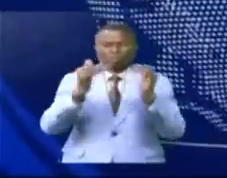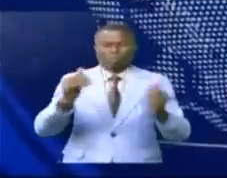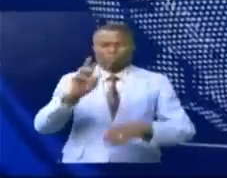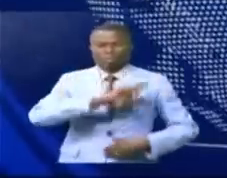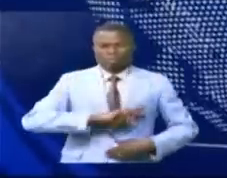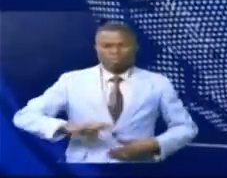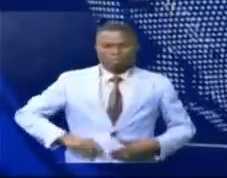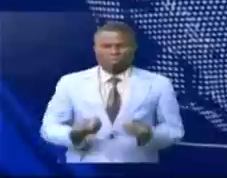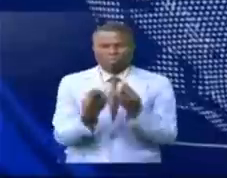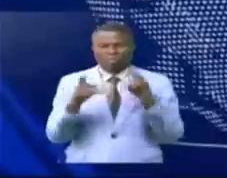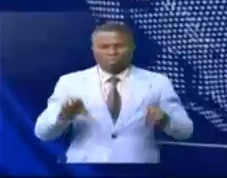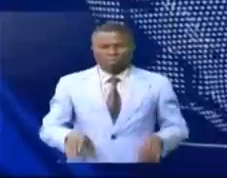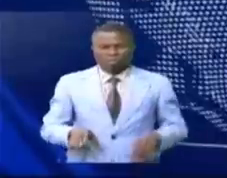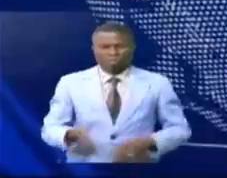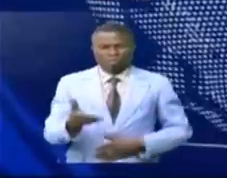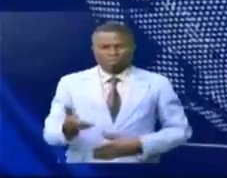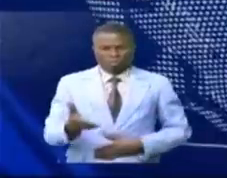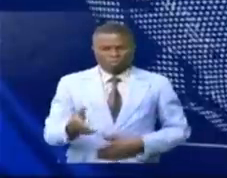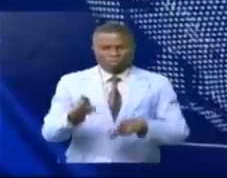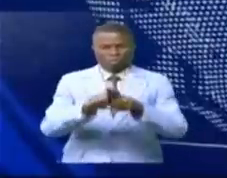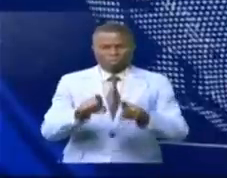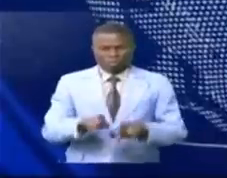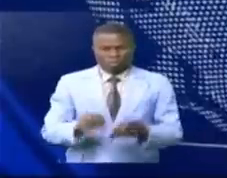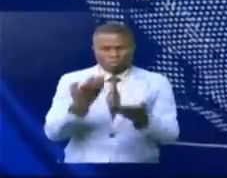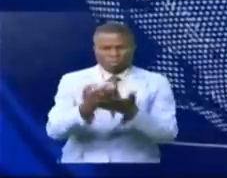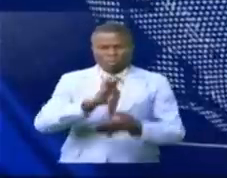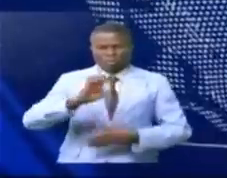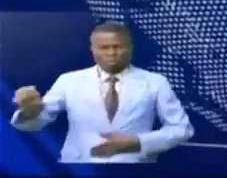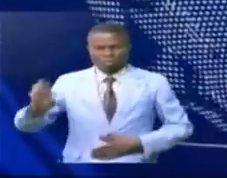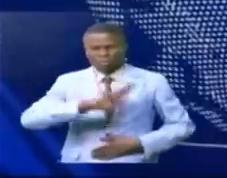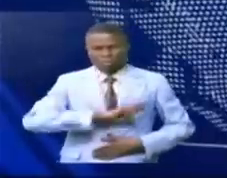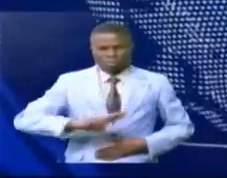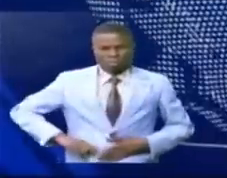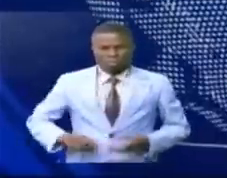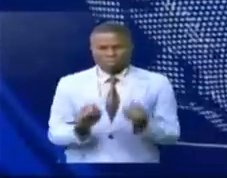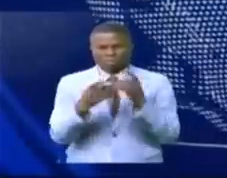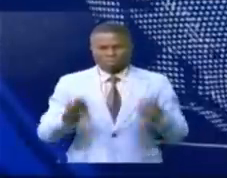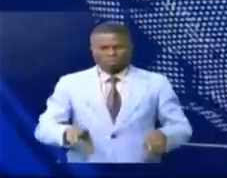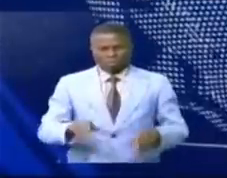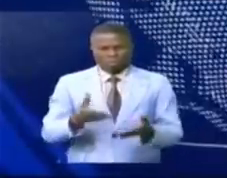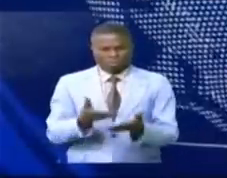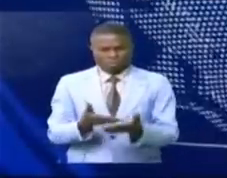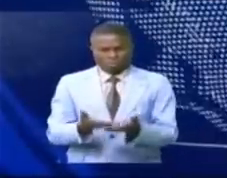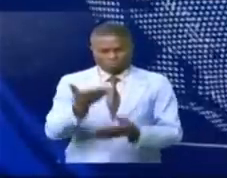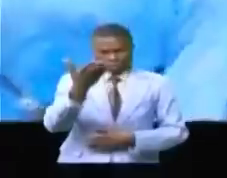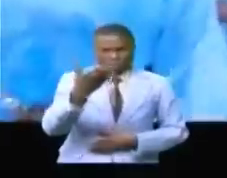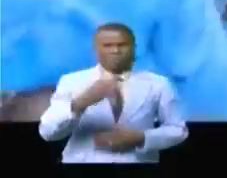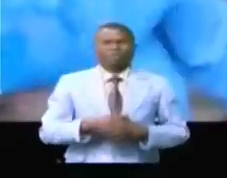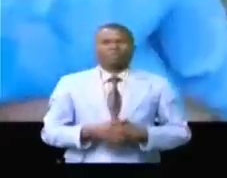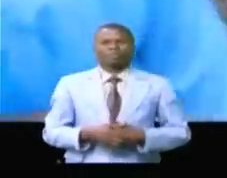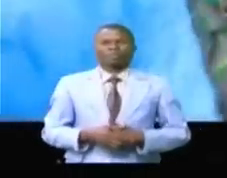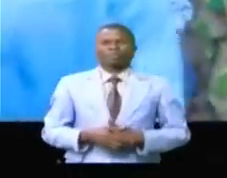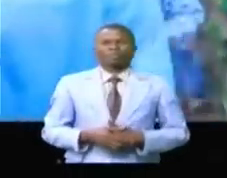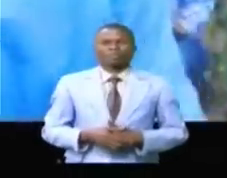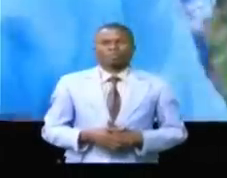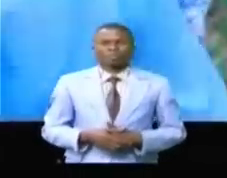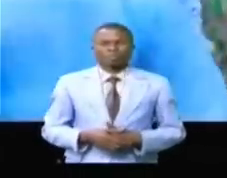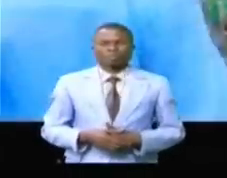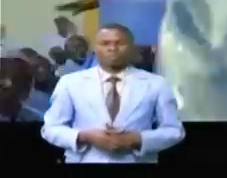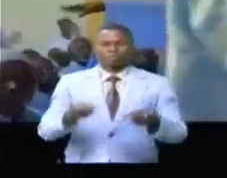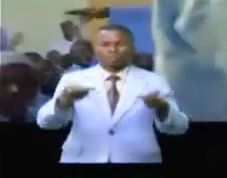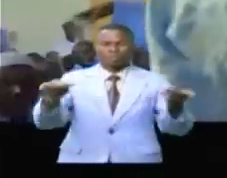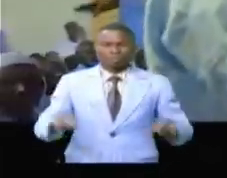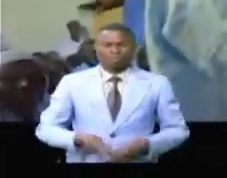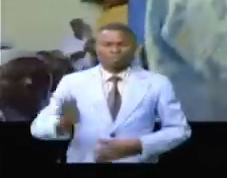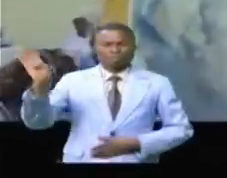République démocratique du Congo et à l'est de la République en particulier. Suivez. Le Jardin botanique a servi de